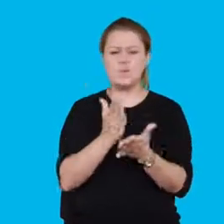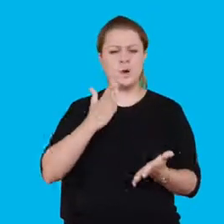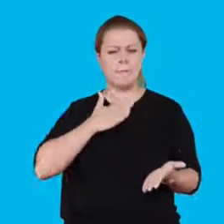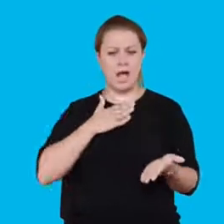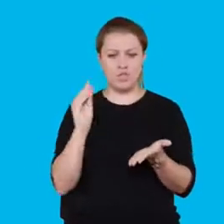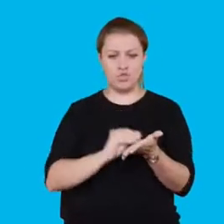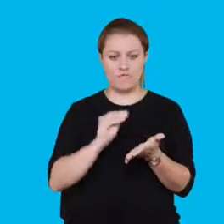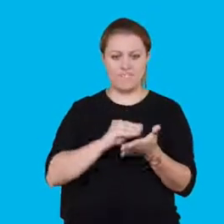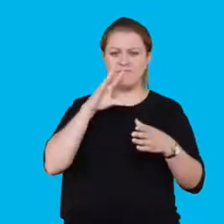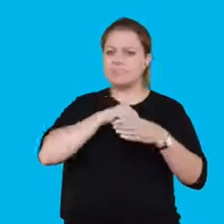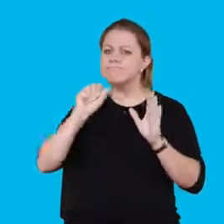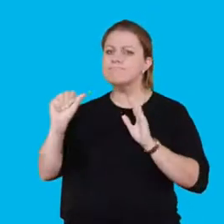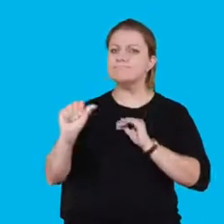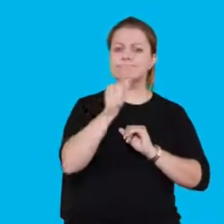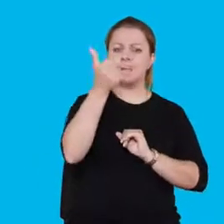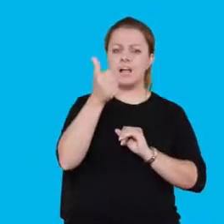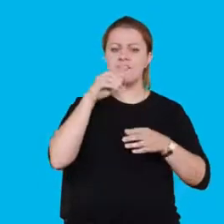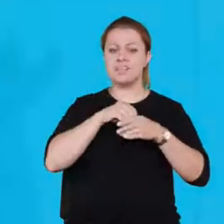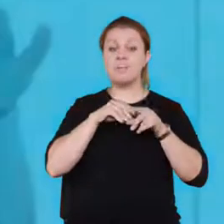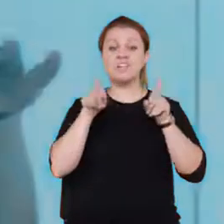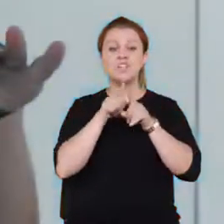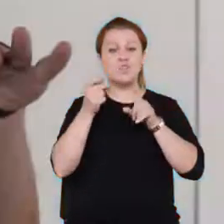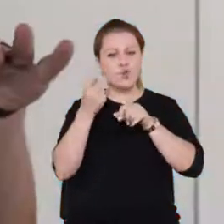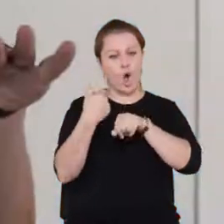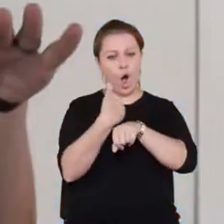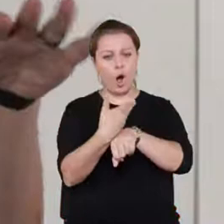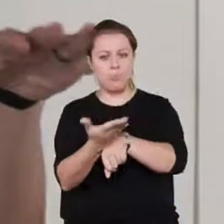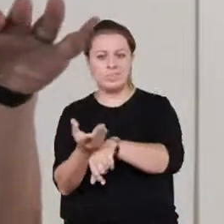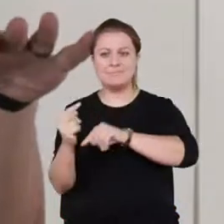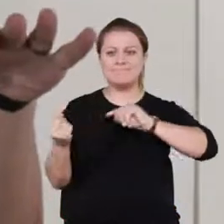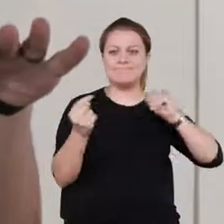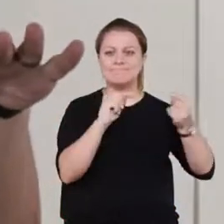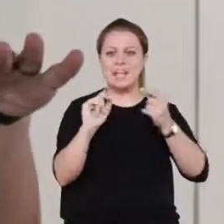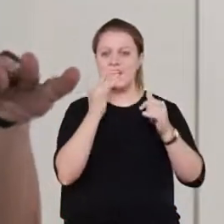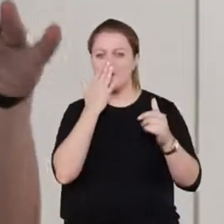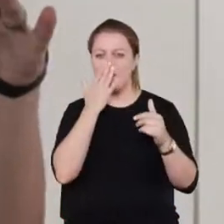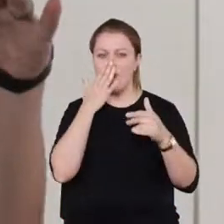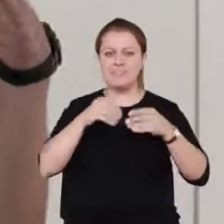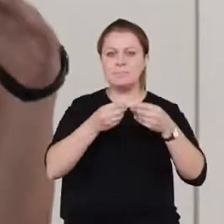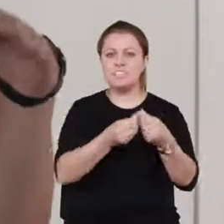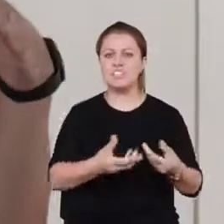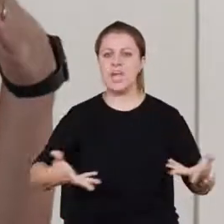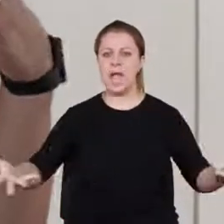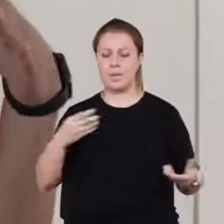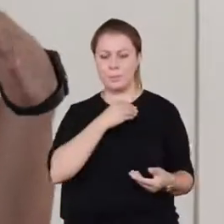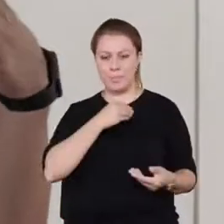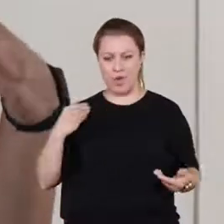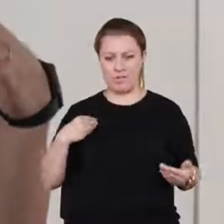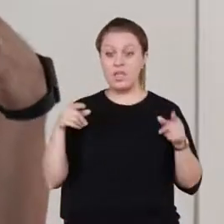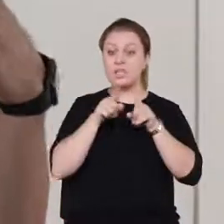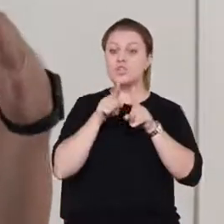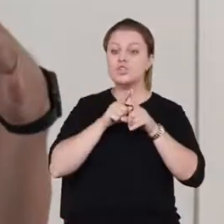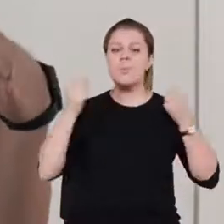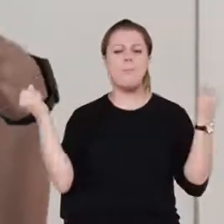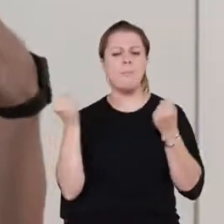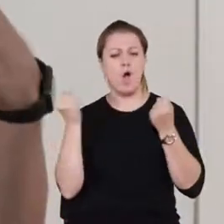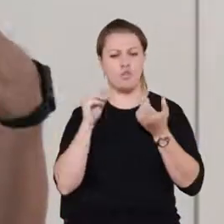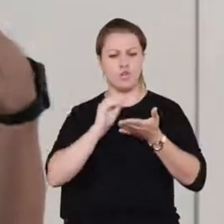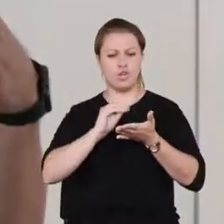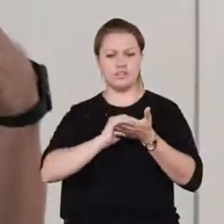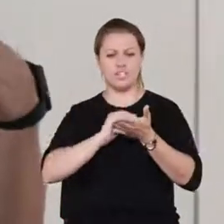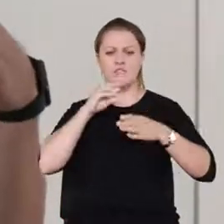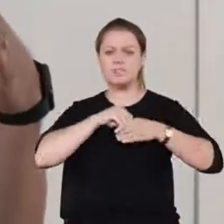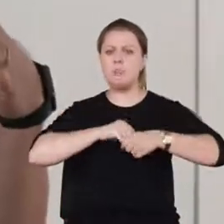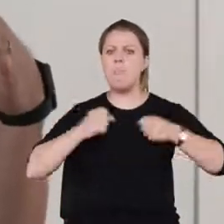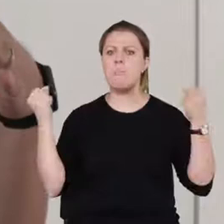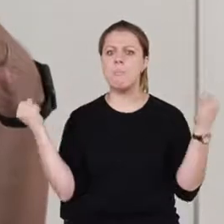w historii ludzkości, w tym także nieco z pewnym opóźnieniem relacji do Zachodu na ziemiach polskich, doświadczenie wielkiego skoku technologicznego i